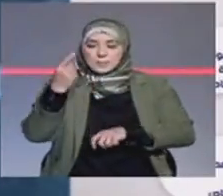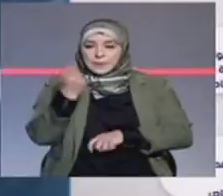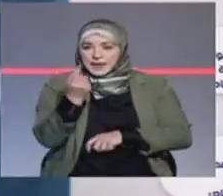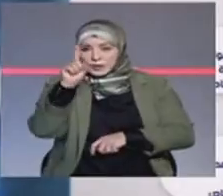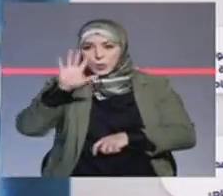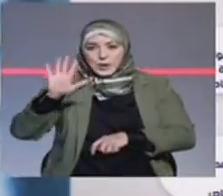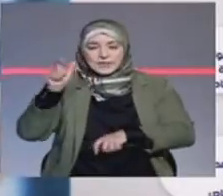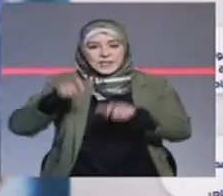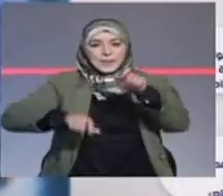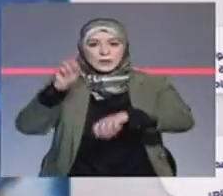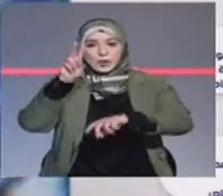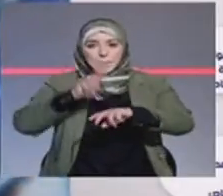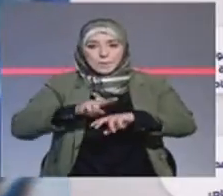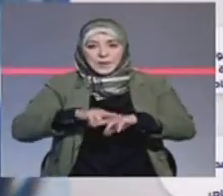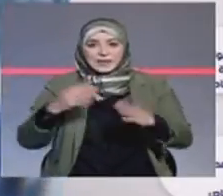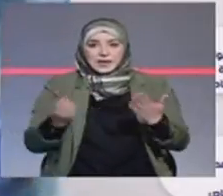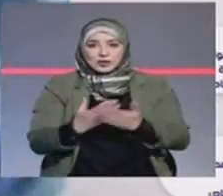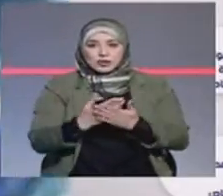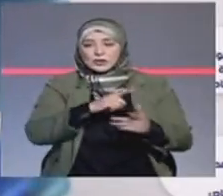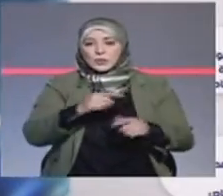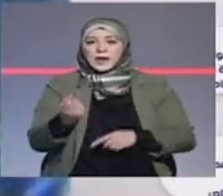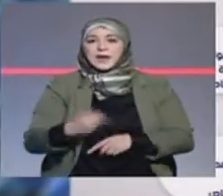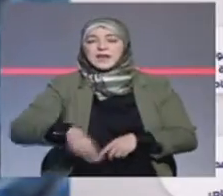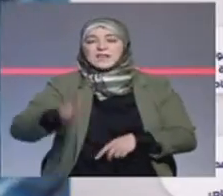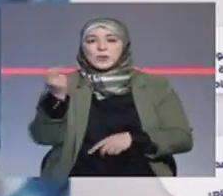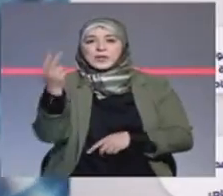حالات وفاة جديدة و2345